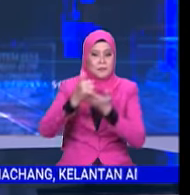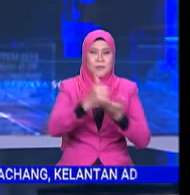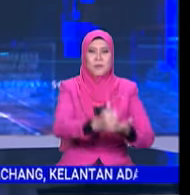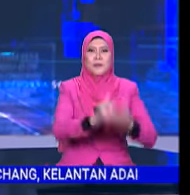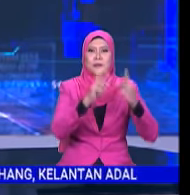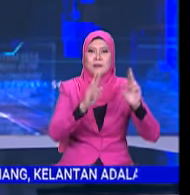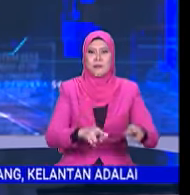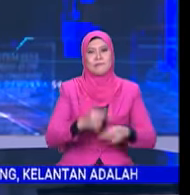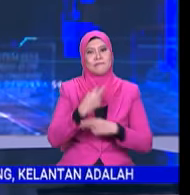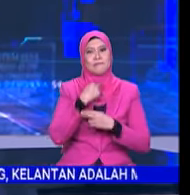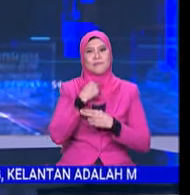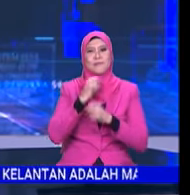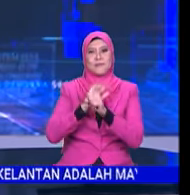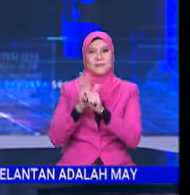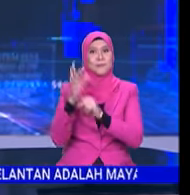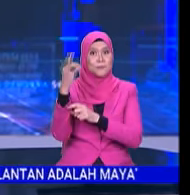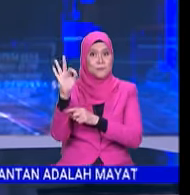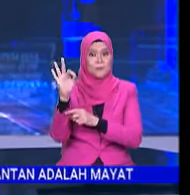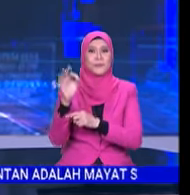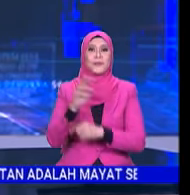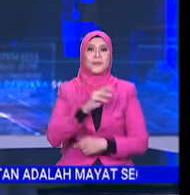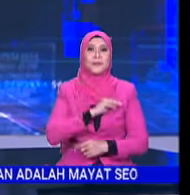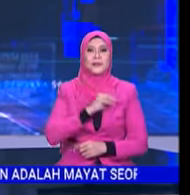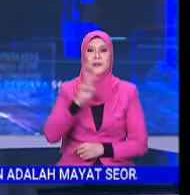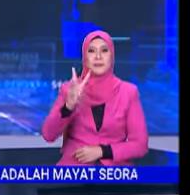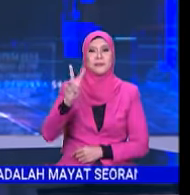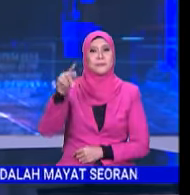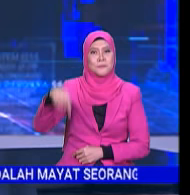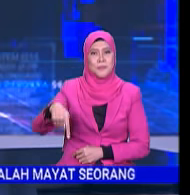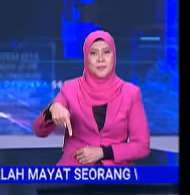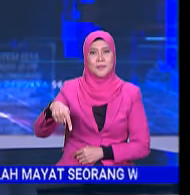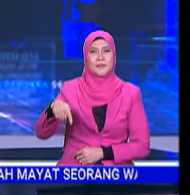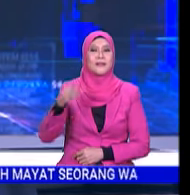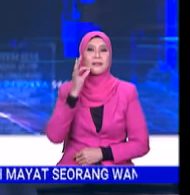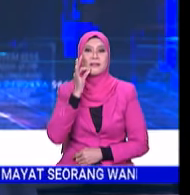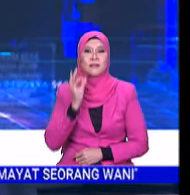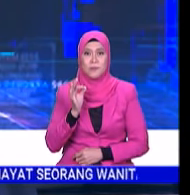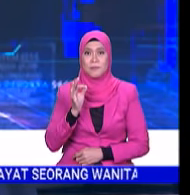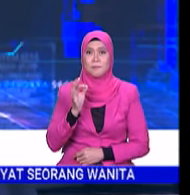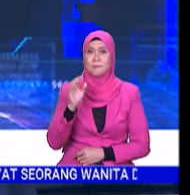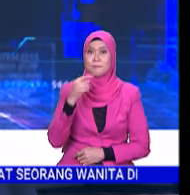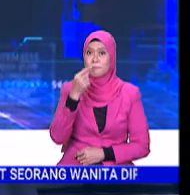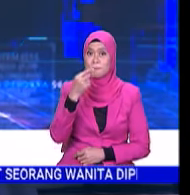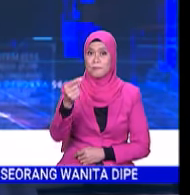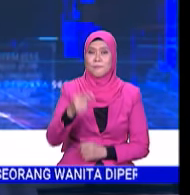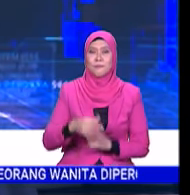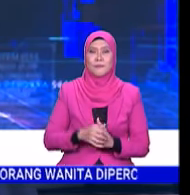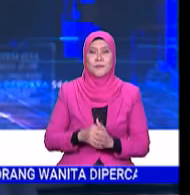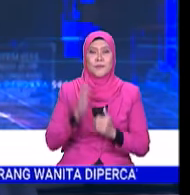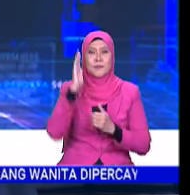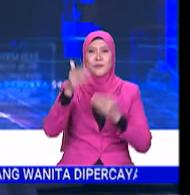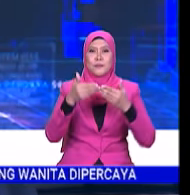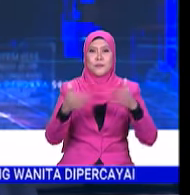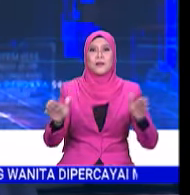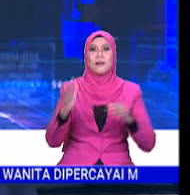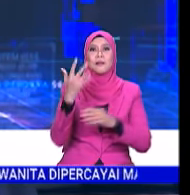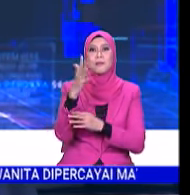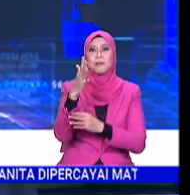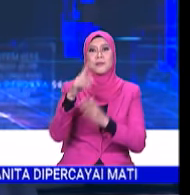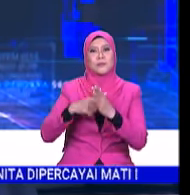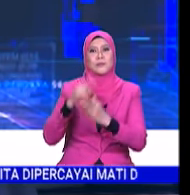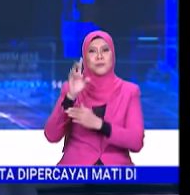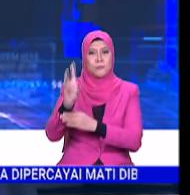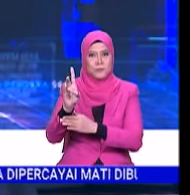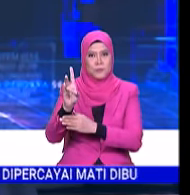terkesan akibat COVID-19. Menteri Wilayah Persekutuan Tan Sri Anwar Musa berkata ia akan dibuka 15 Julai